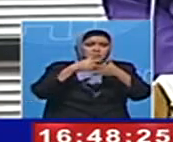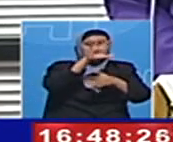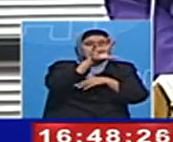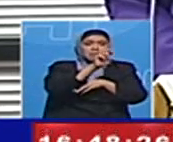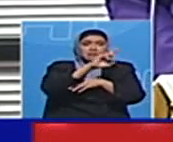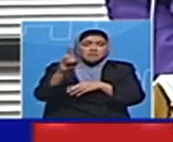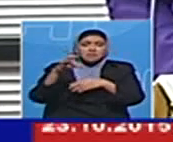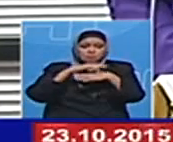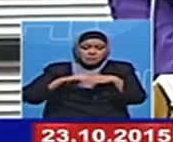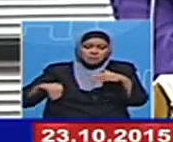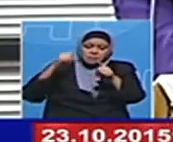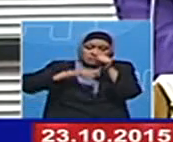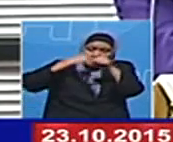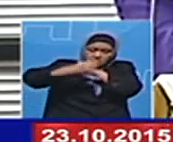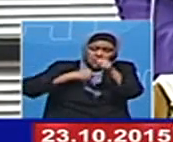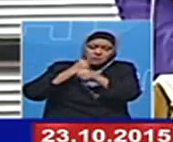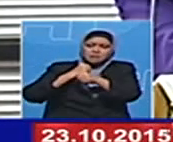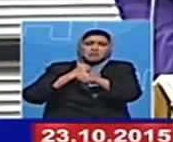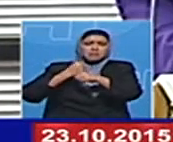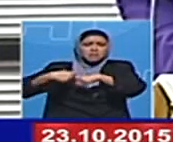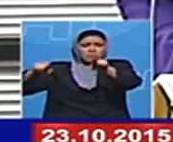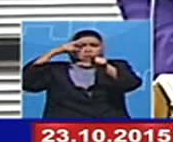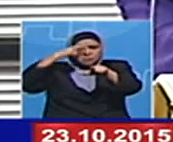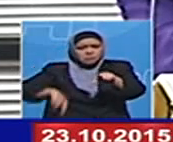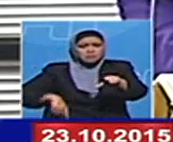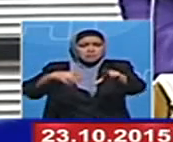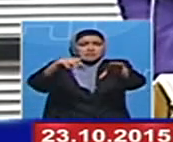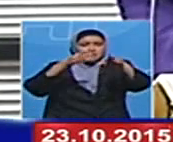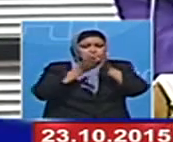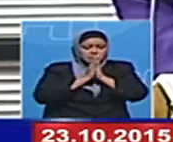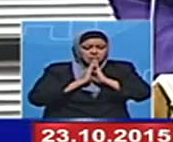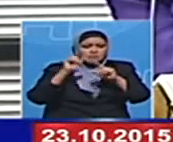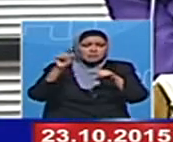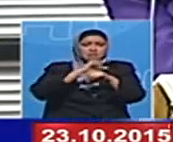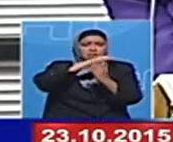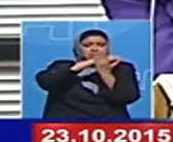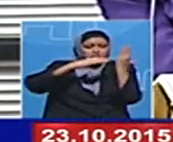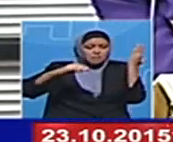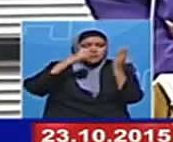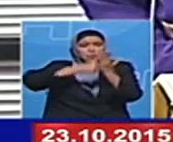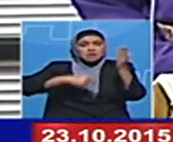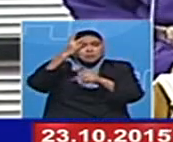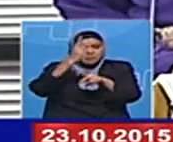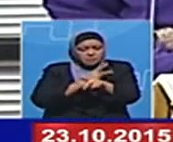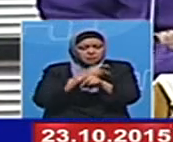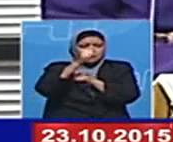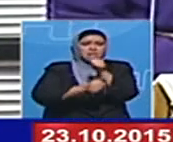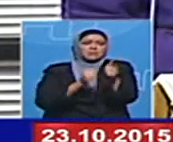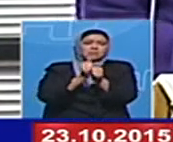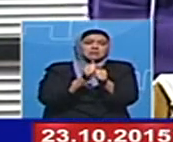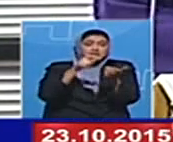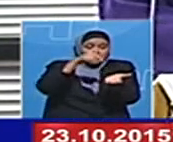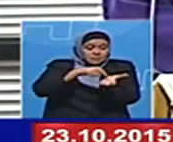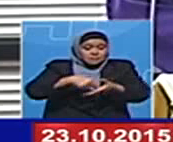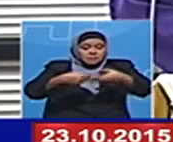setiap tahun taksiran layak menuntut potongan Cukai dua kali secara automatik kemudahan ini diberikan bagi